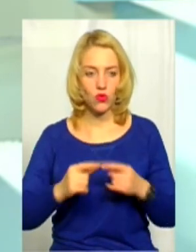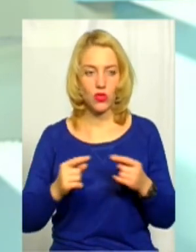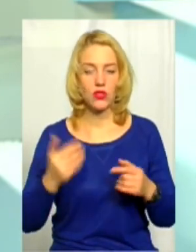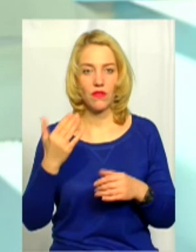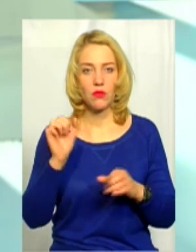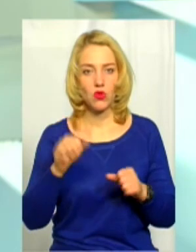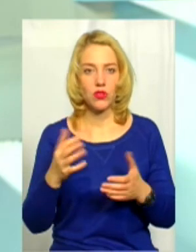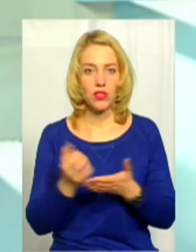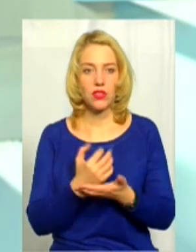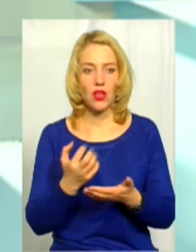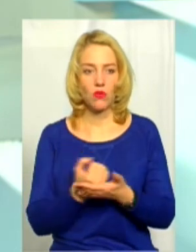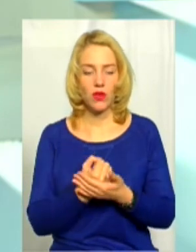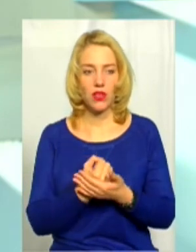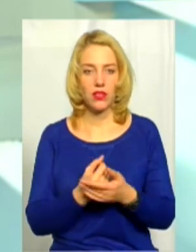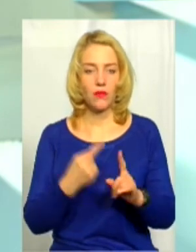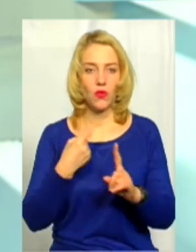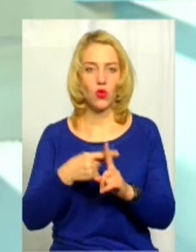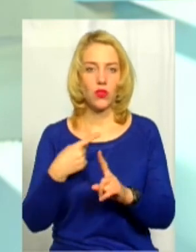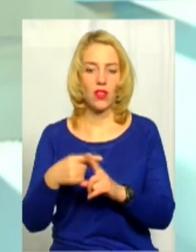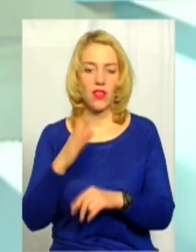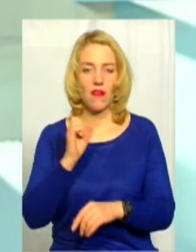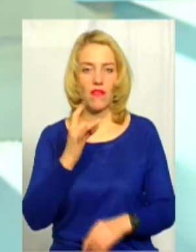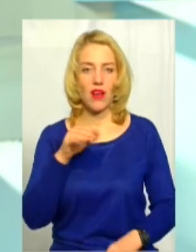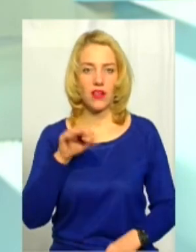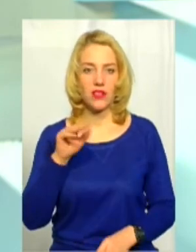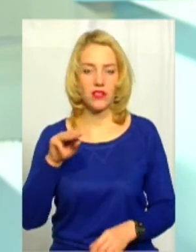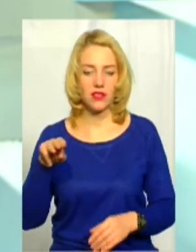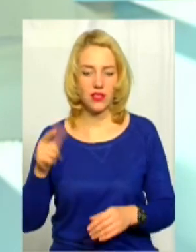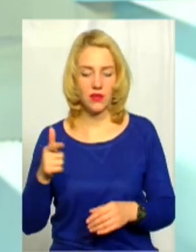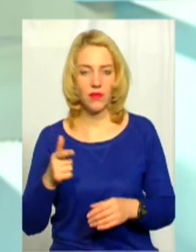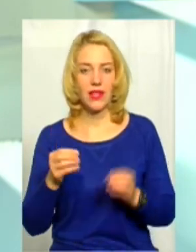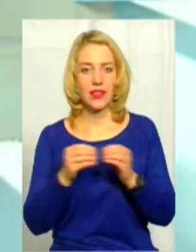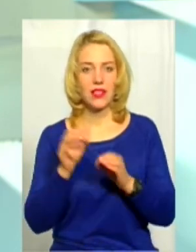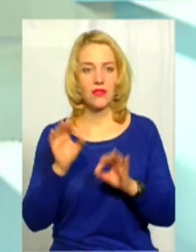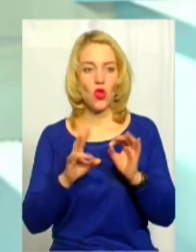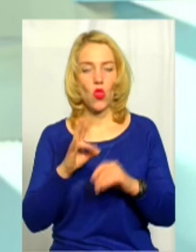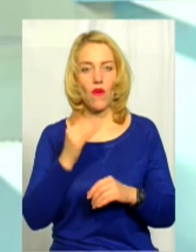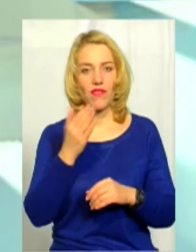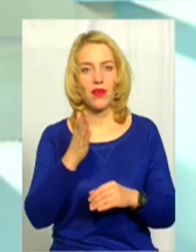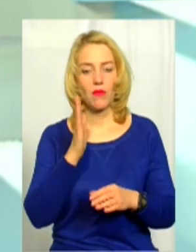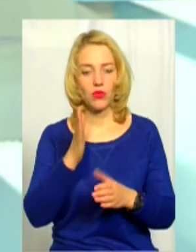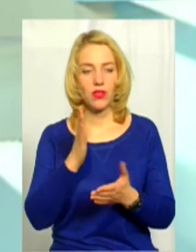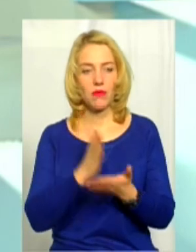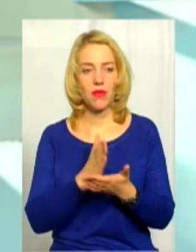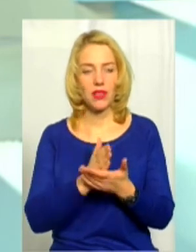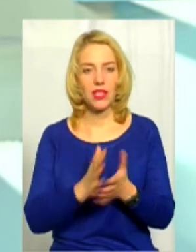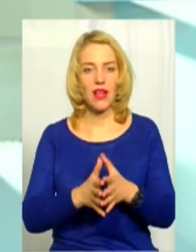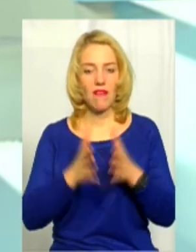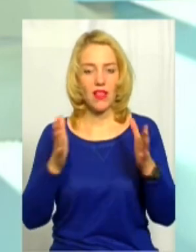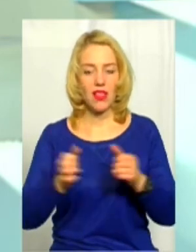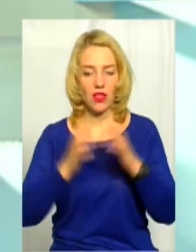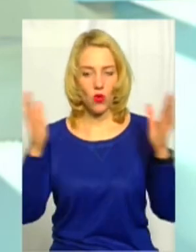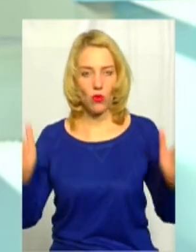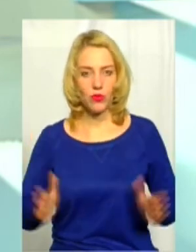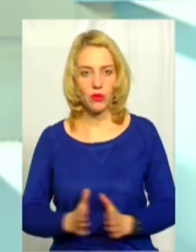можете заробляти, скажімо, доданої вартості там 10%, але ви матимете великі об'єми, ви